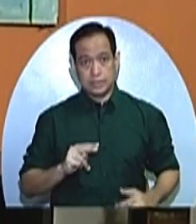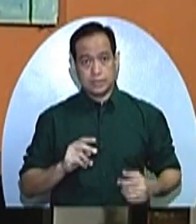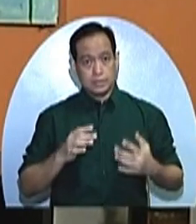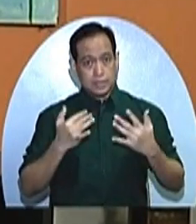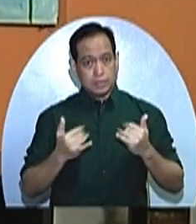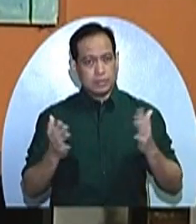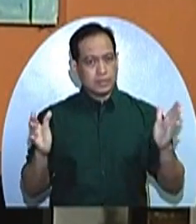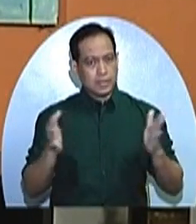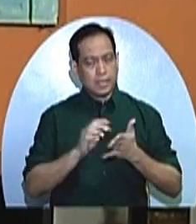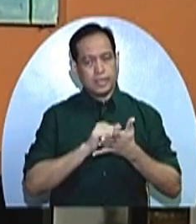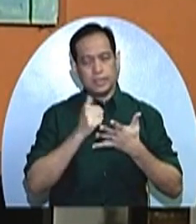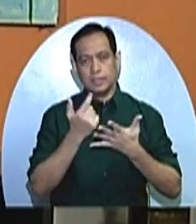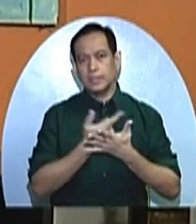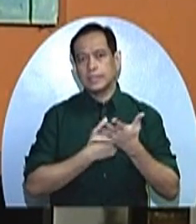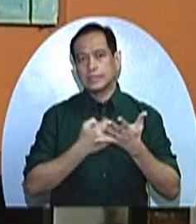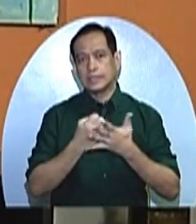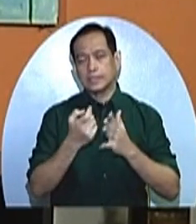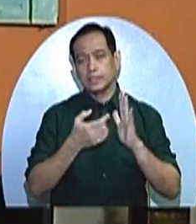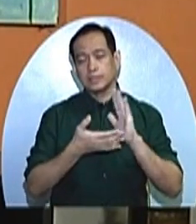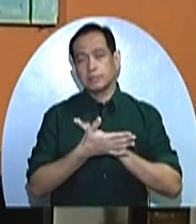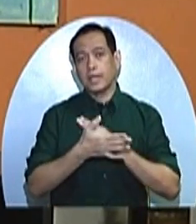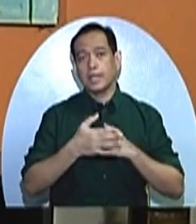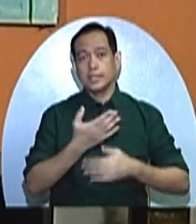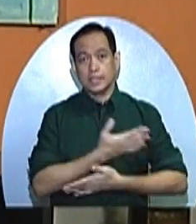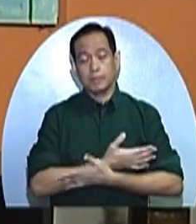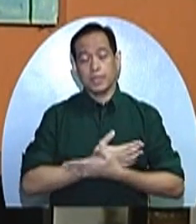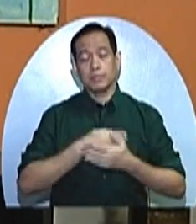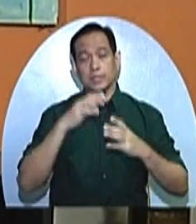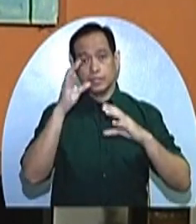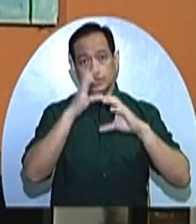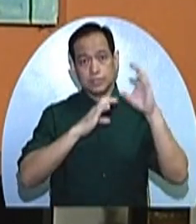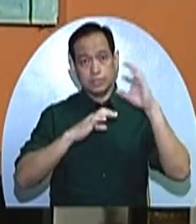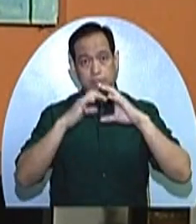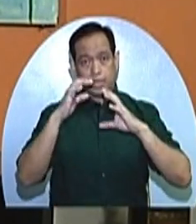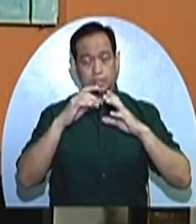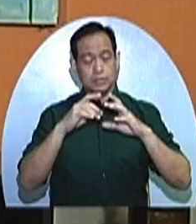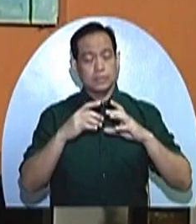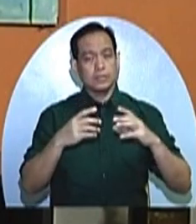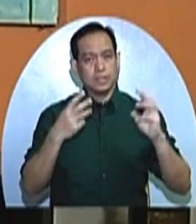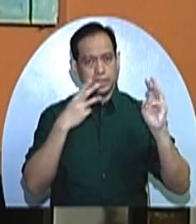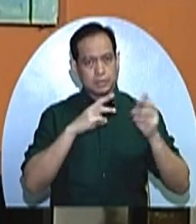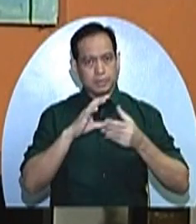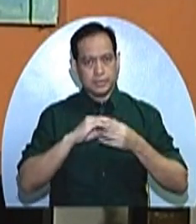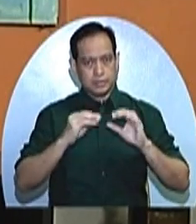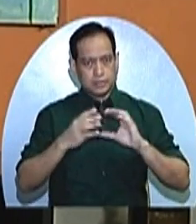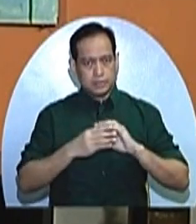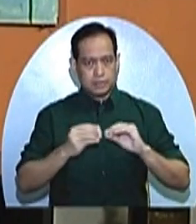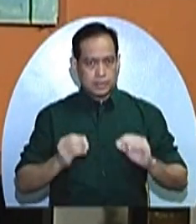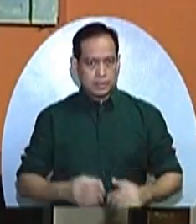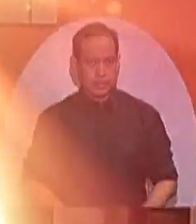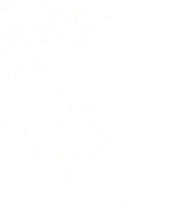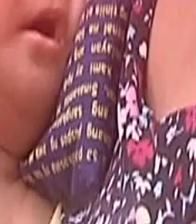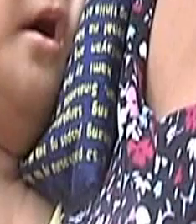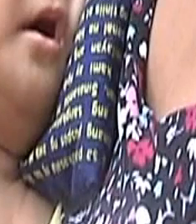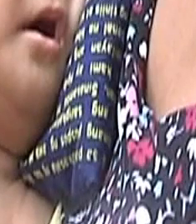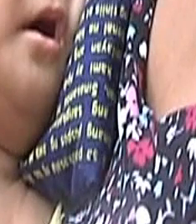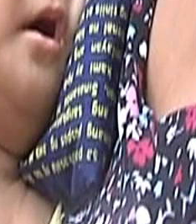Gayon napakaliit ang kinikita ng ama ni Baby Prince sa construction. Tumaya natin ang kanilang kwento.